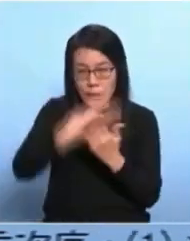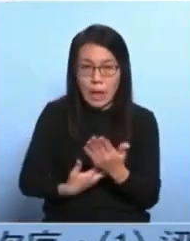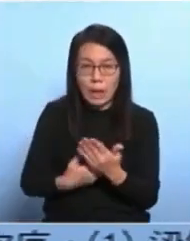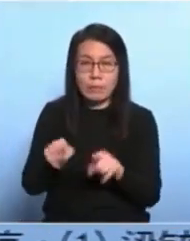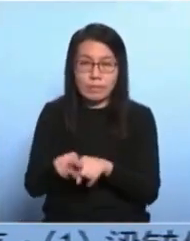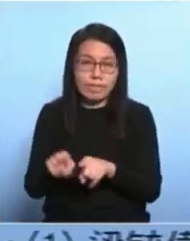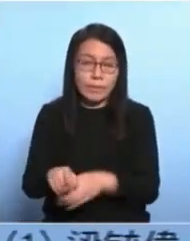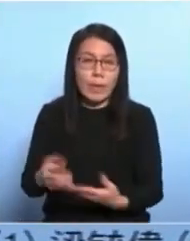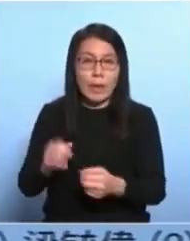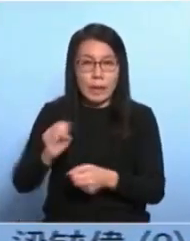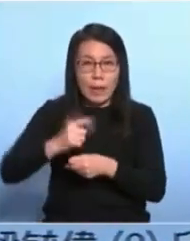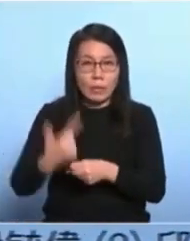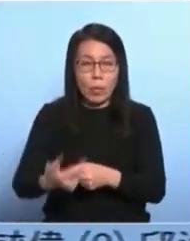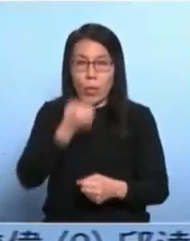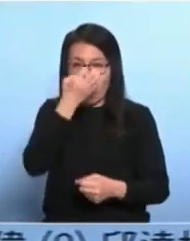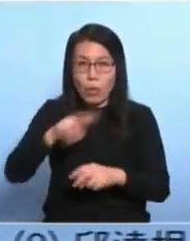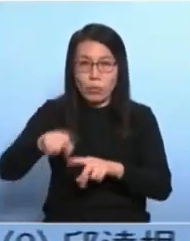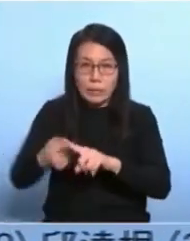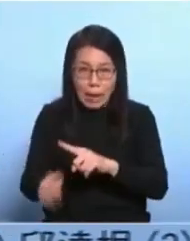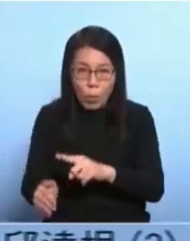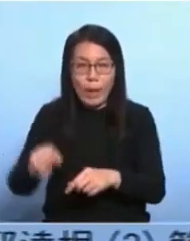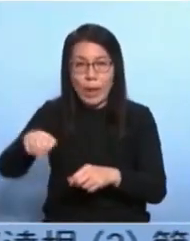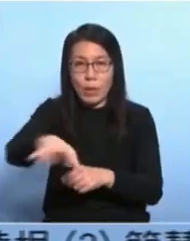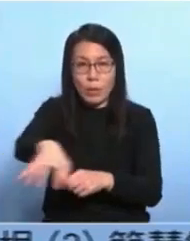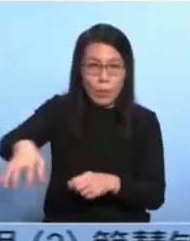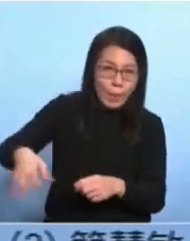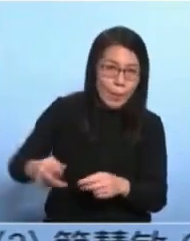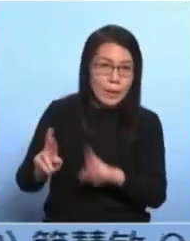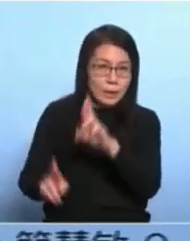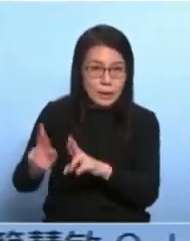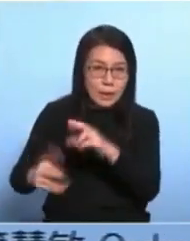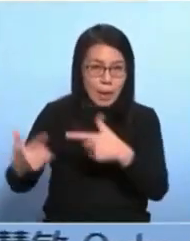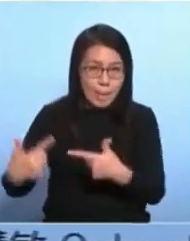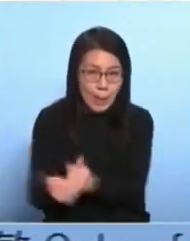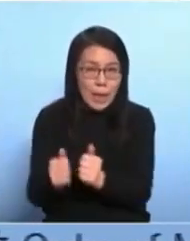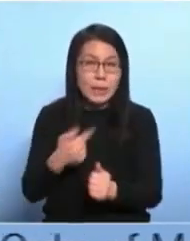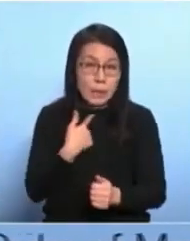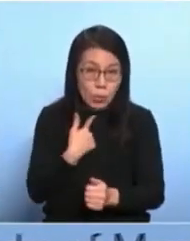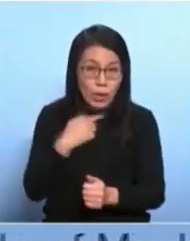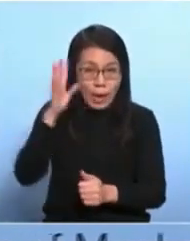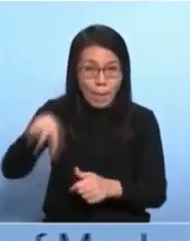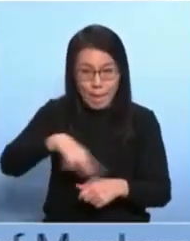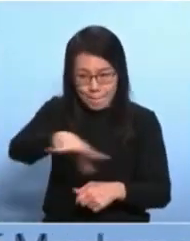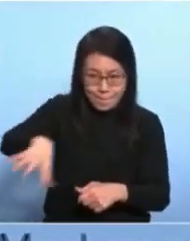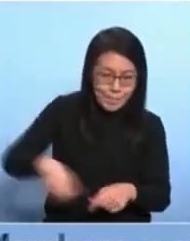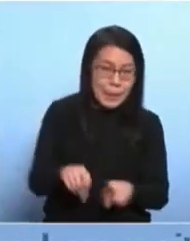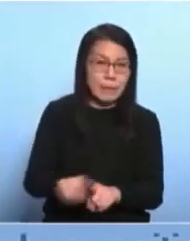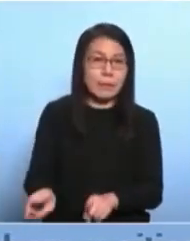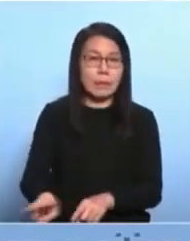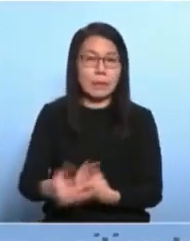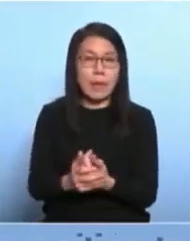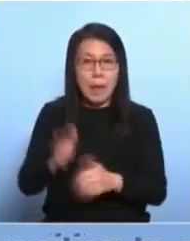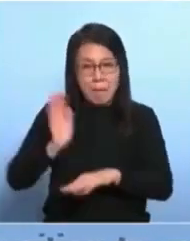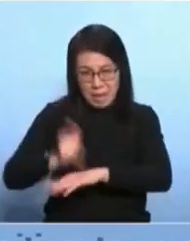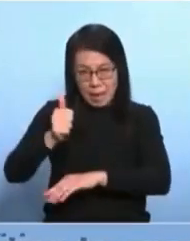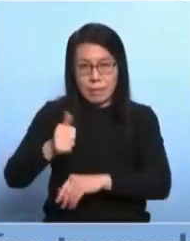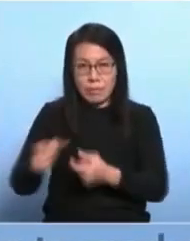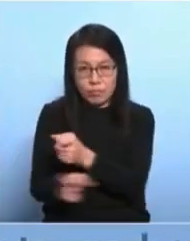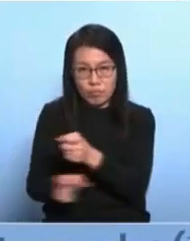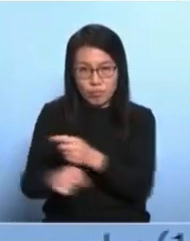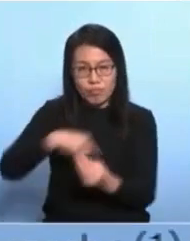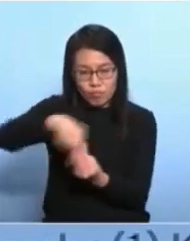藉此進一步加強香港和大灣區其他城市的配合，致力做到一体化發展，打造優質的營商